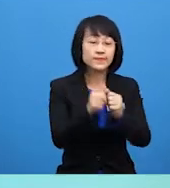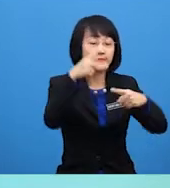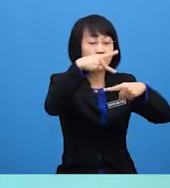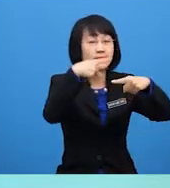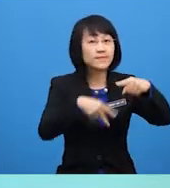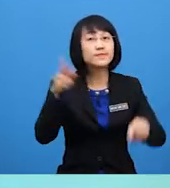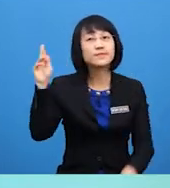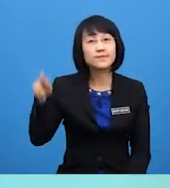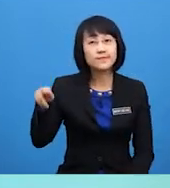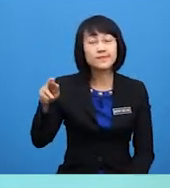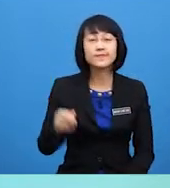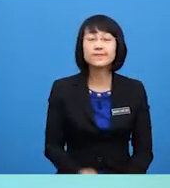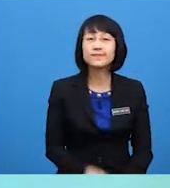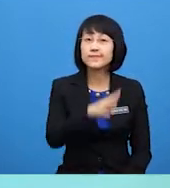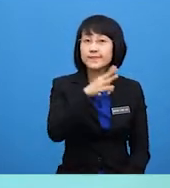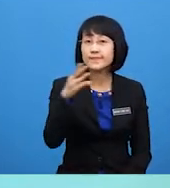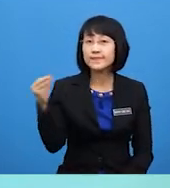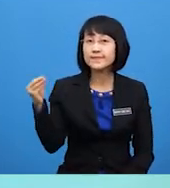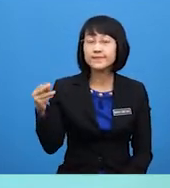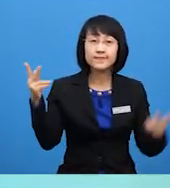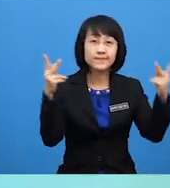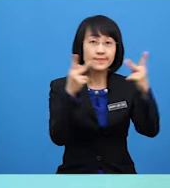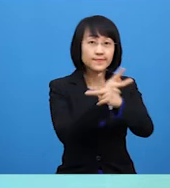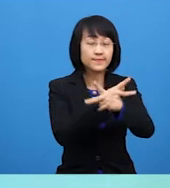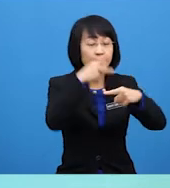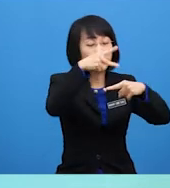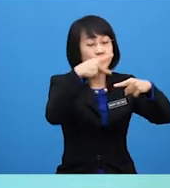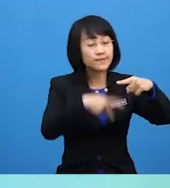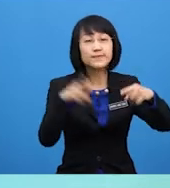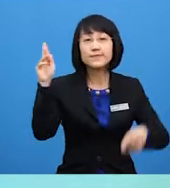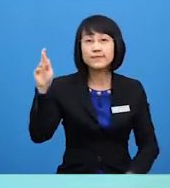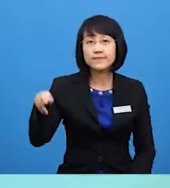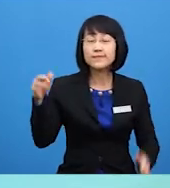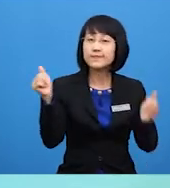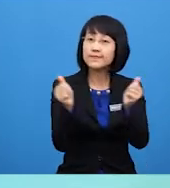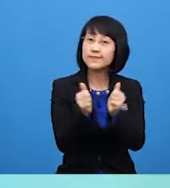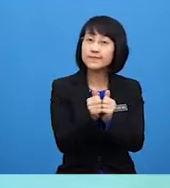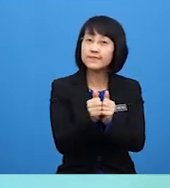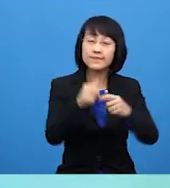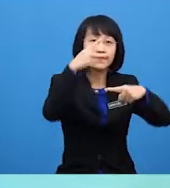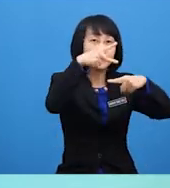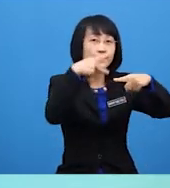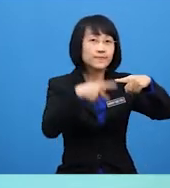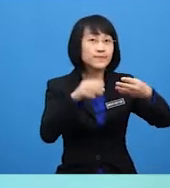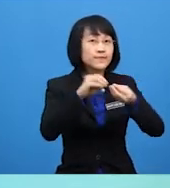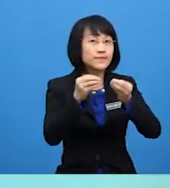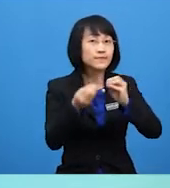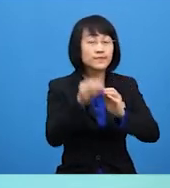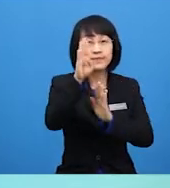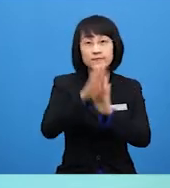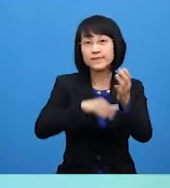dengan pecahan wajar dan mendarab pecahan wajar dengan pecahan